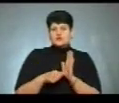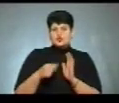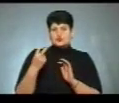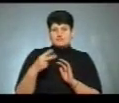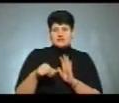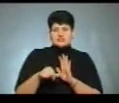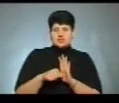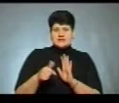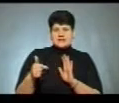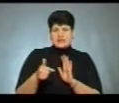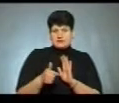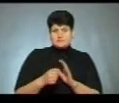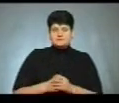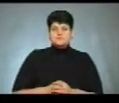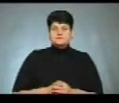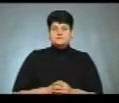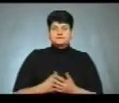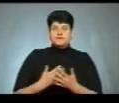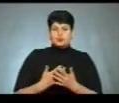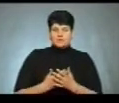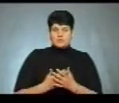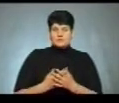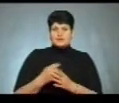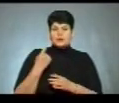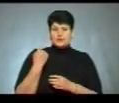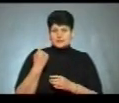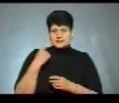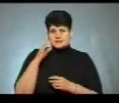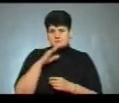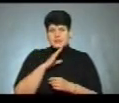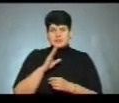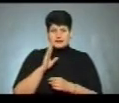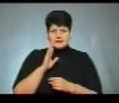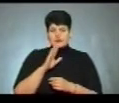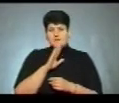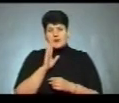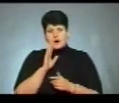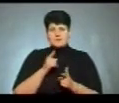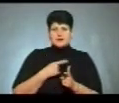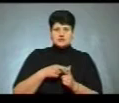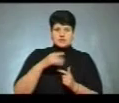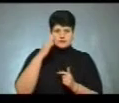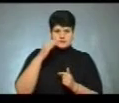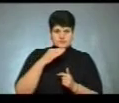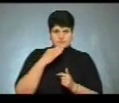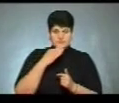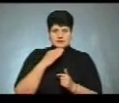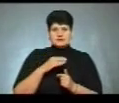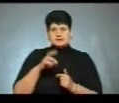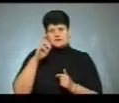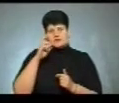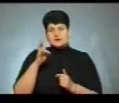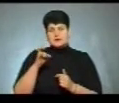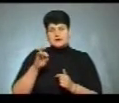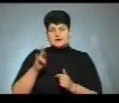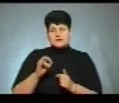1626 гривень. Тобто один із батьків, чи мама, чи батько, з муніципальною